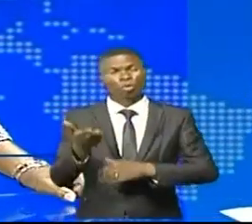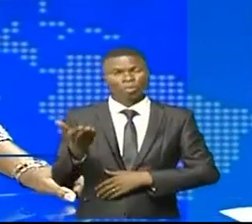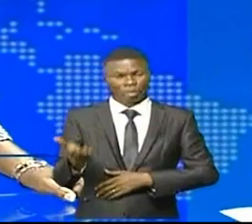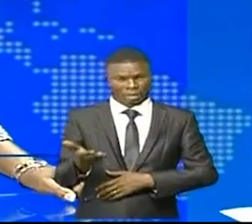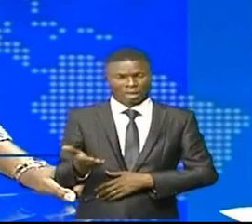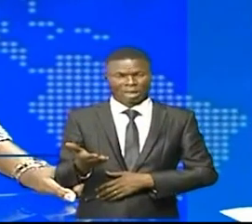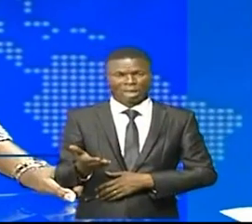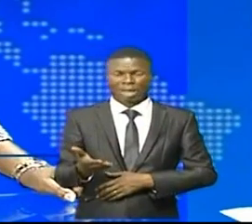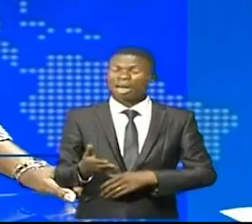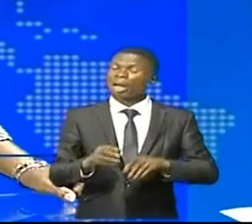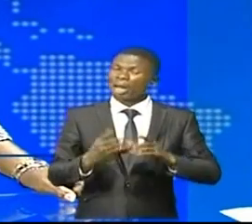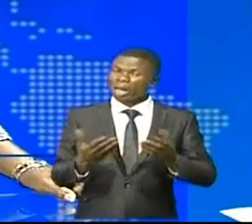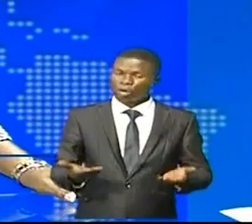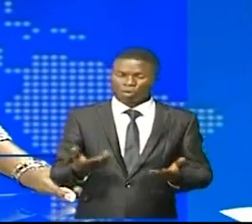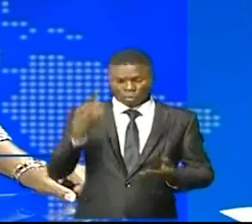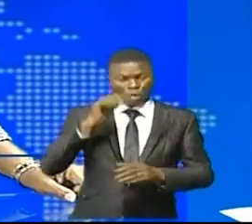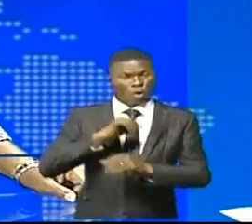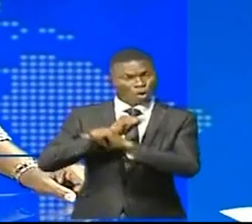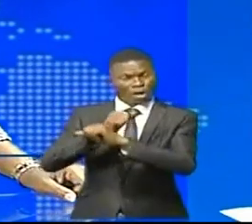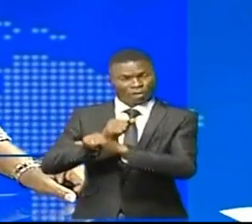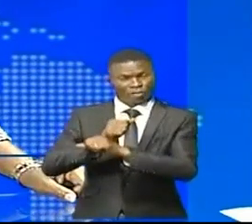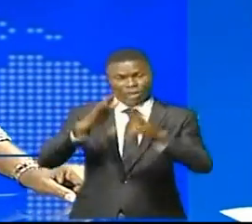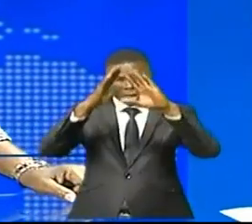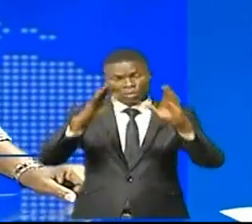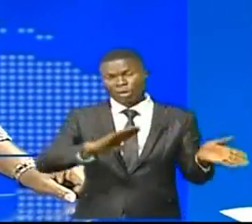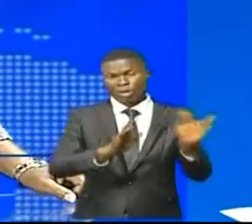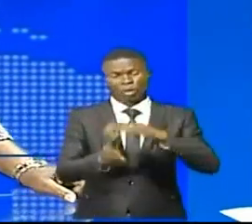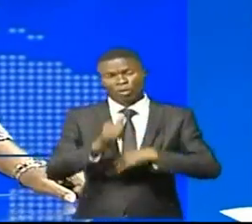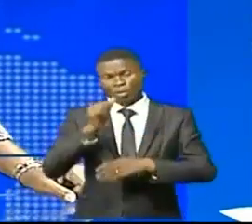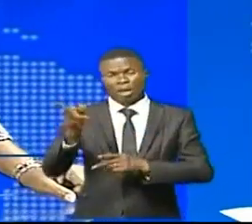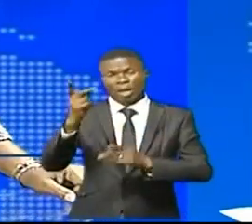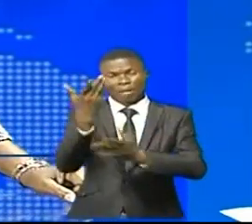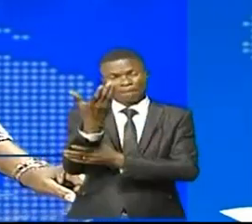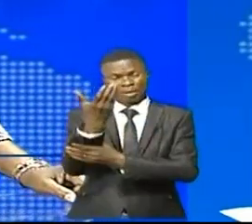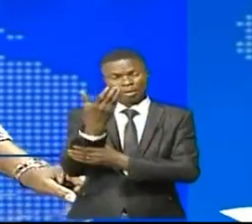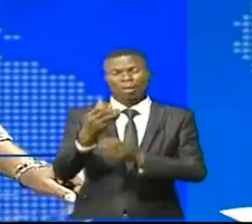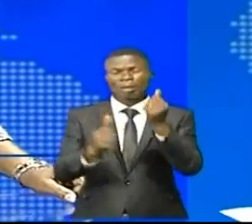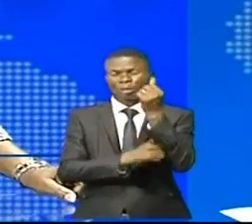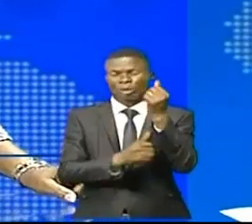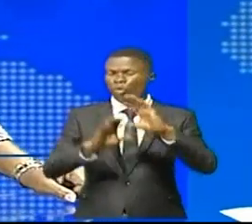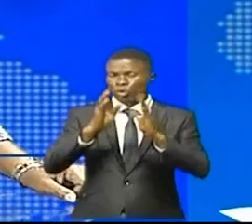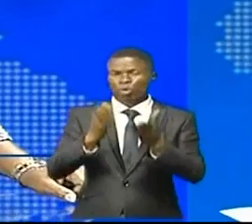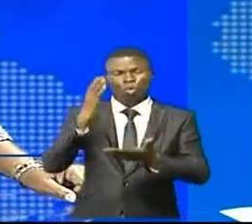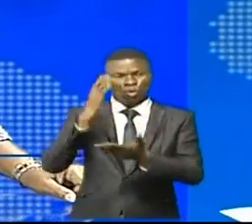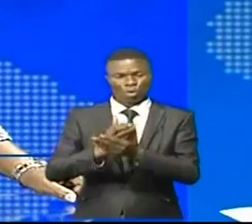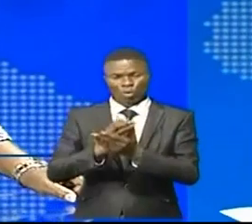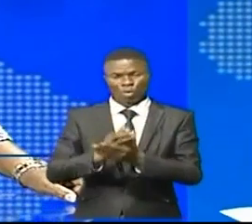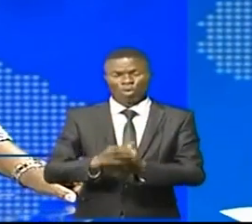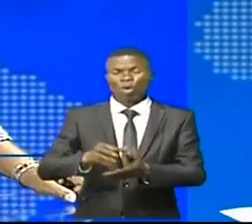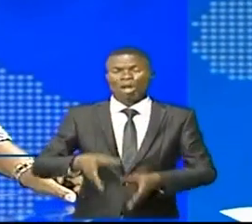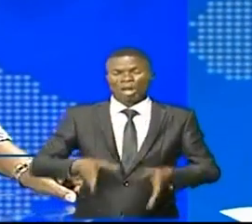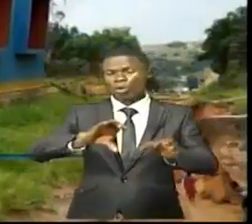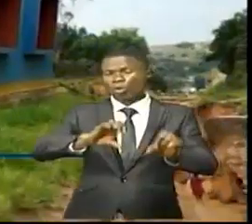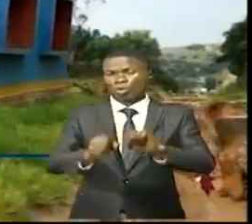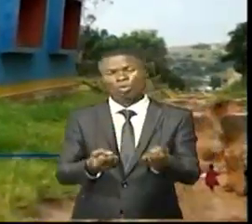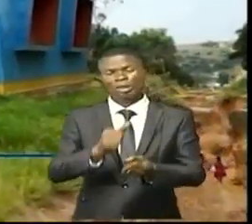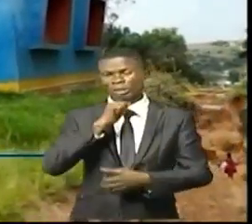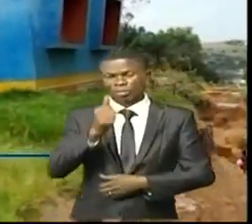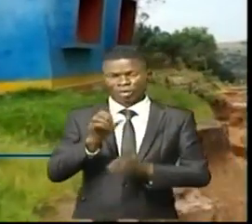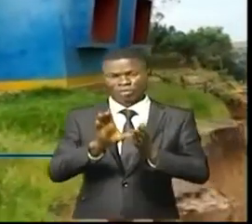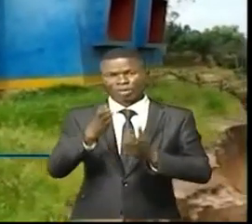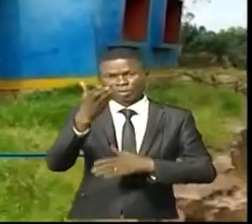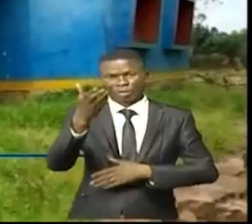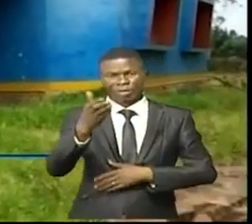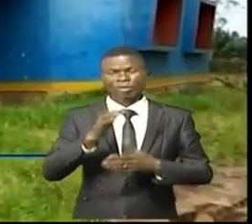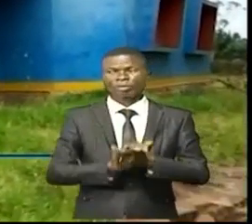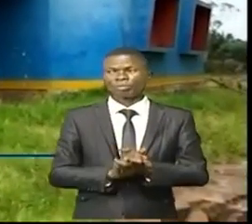victimes avec des conséquences néfastes. La population plaide pour arrêter l'avancement de ces érosions. Le secteur de Gungu